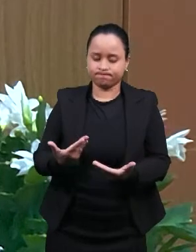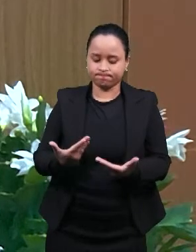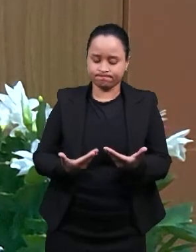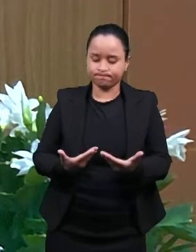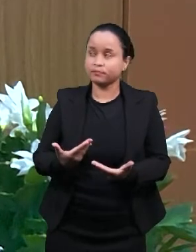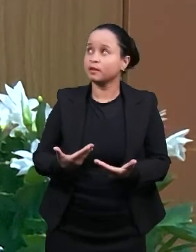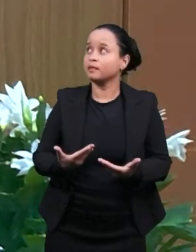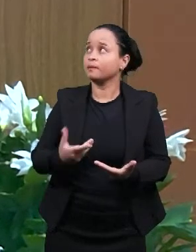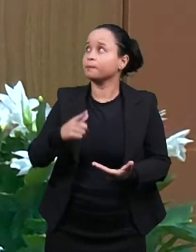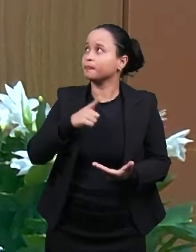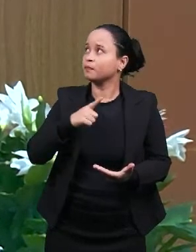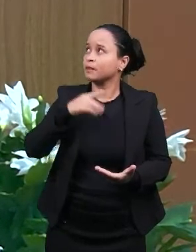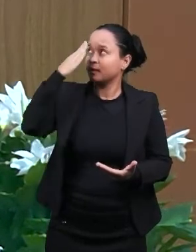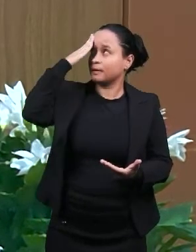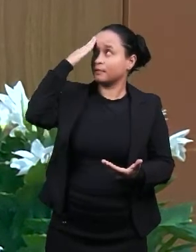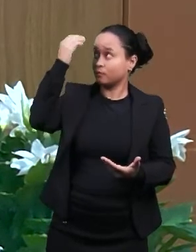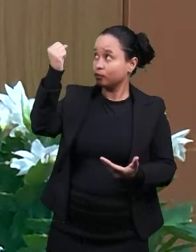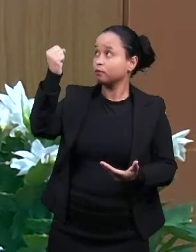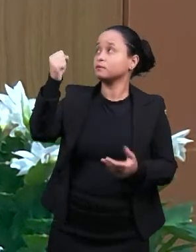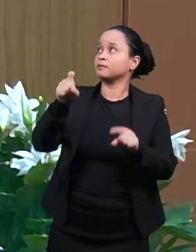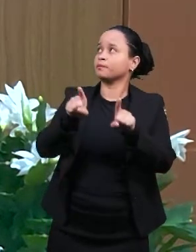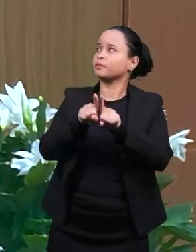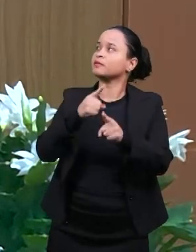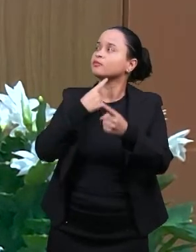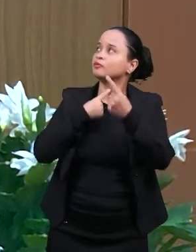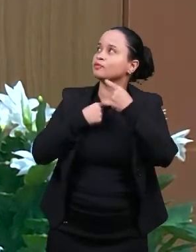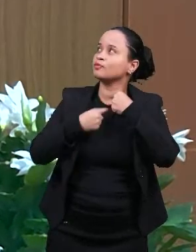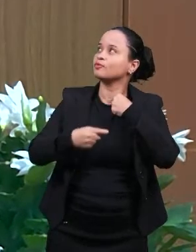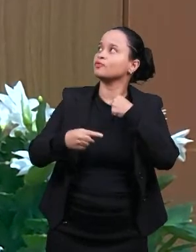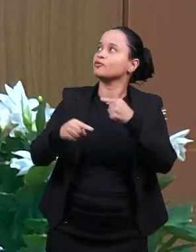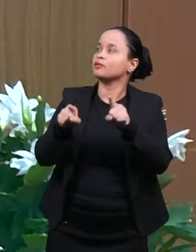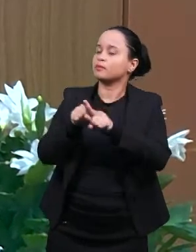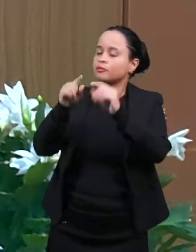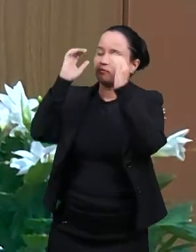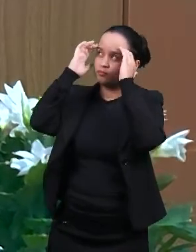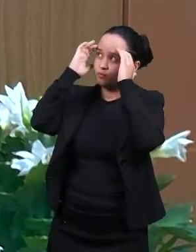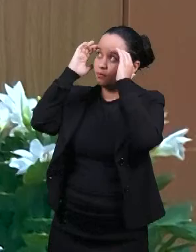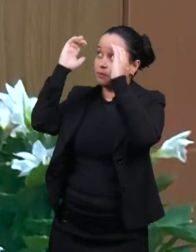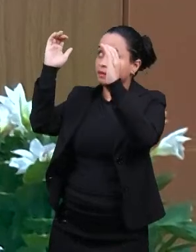Твоих, дай им мудрости и желание слушаться Тебя,